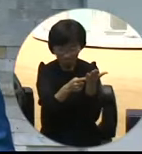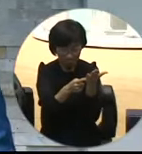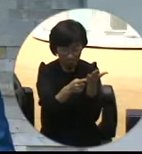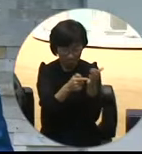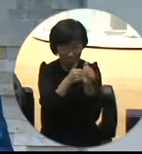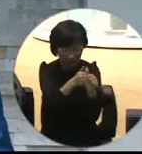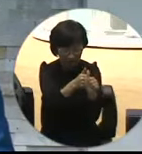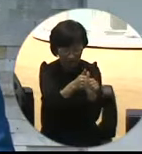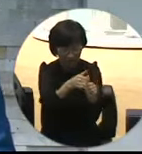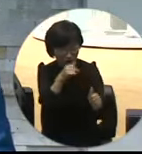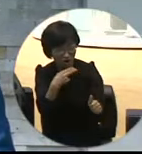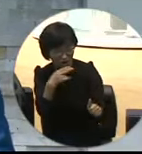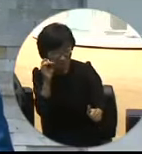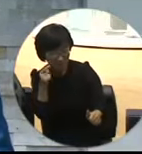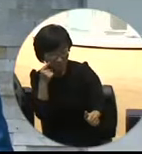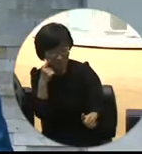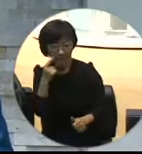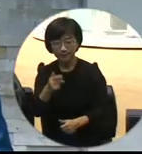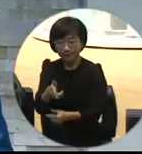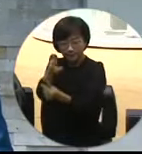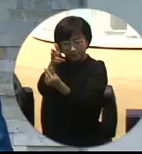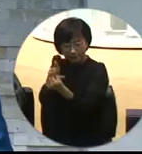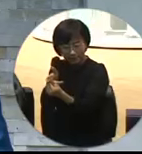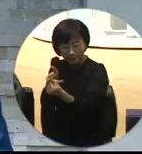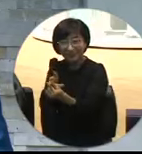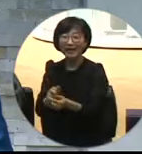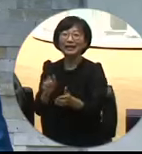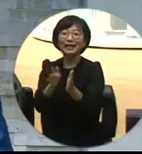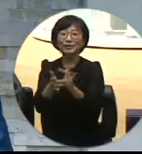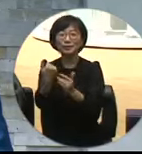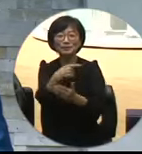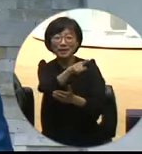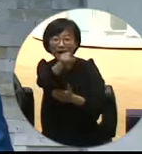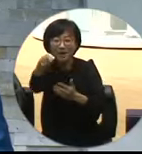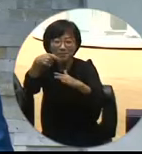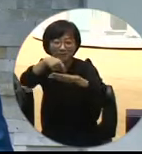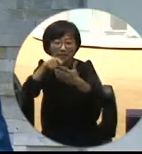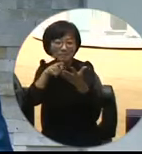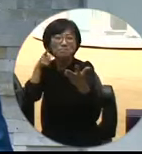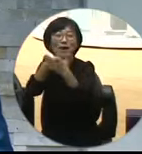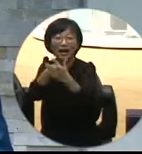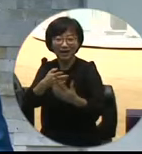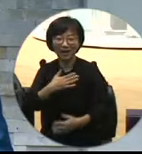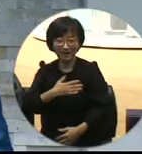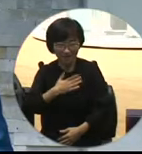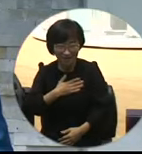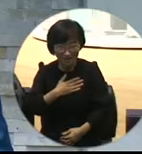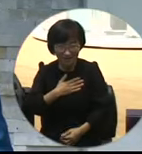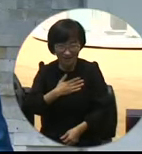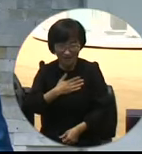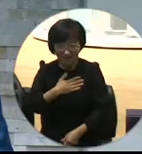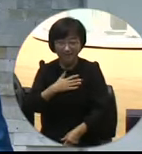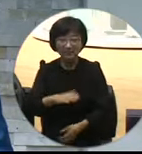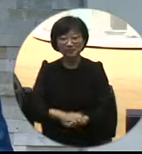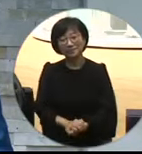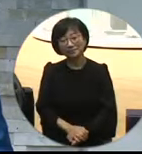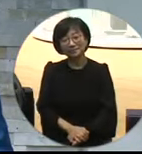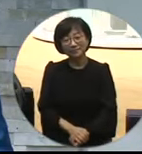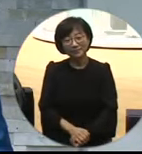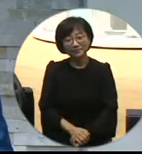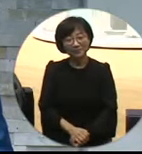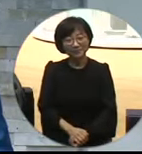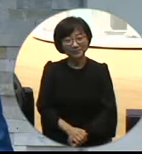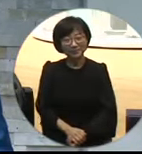보자. 자, 이거를 예수님이 아셨어요. 생각을 아시고 바리새인 서기관들